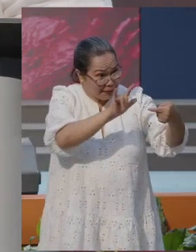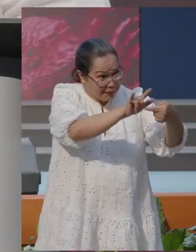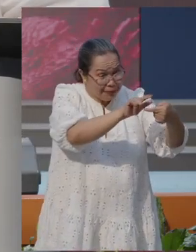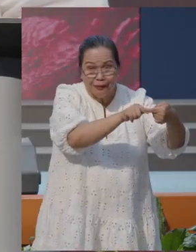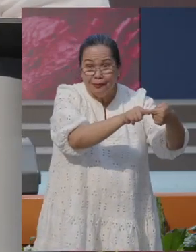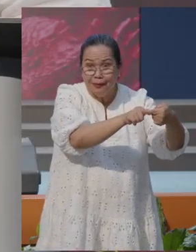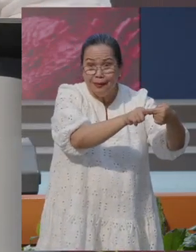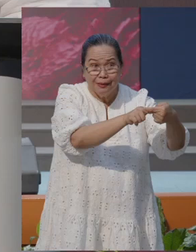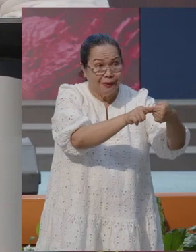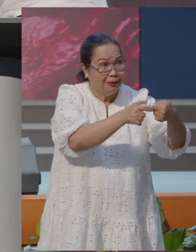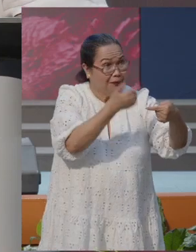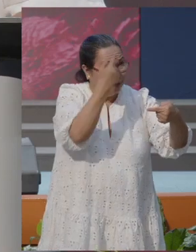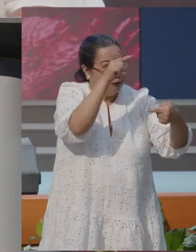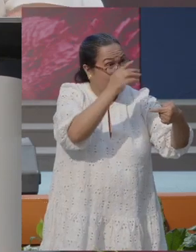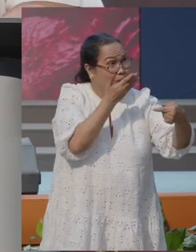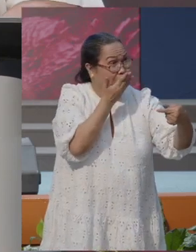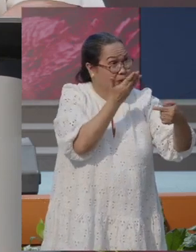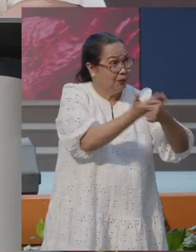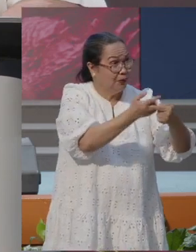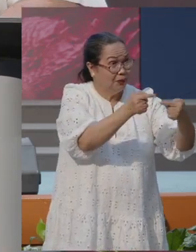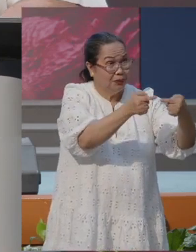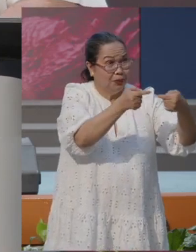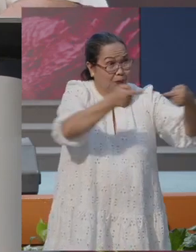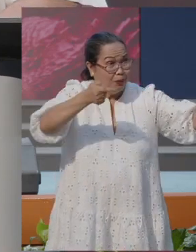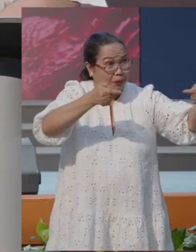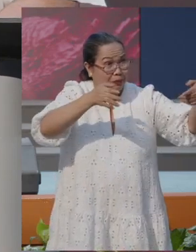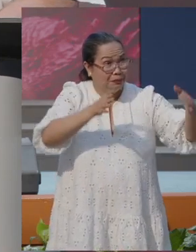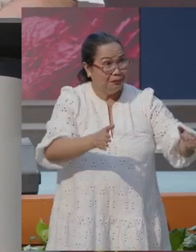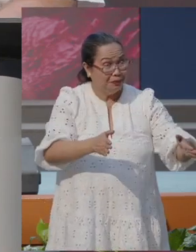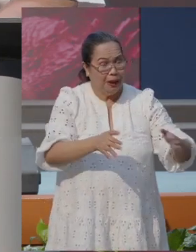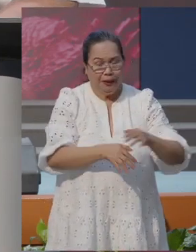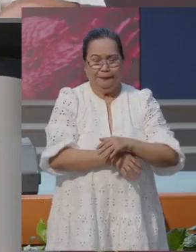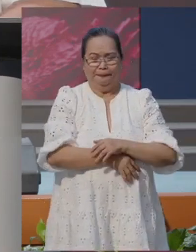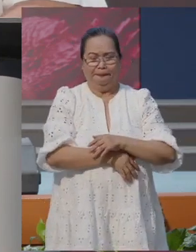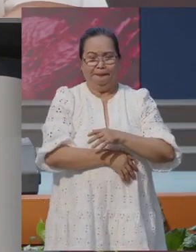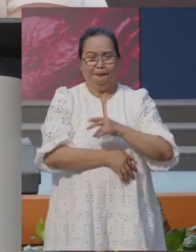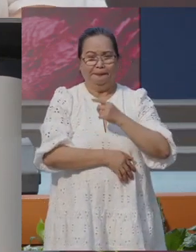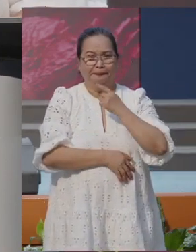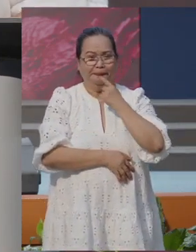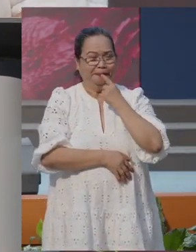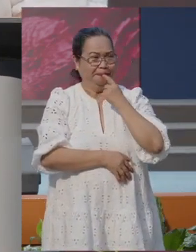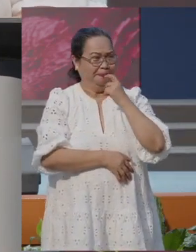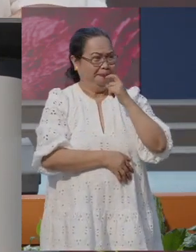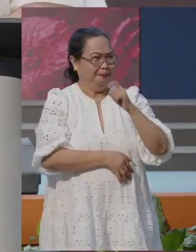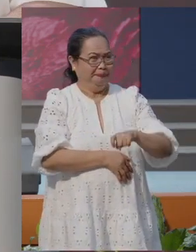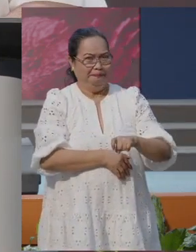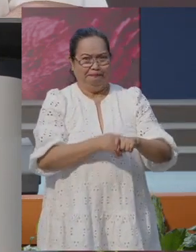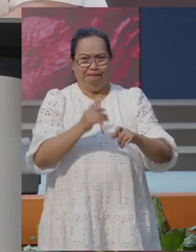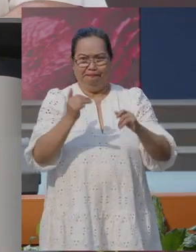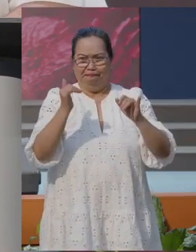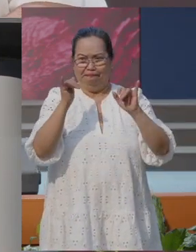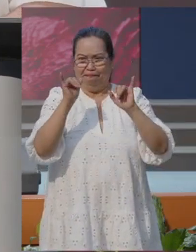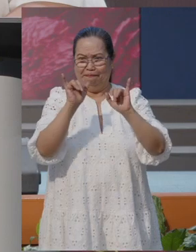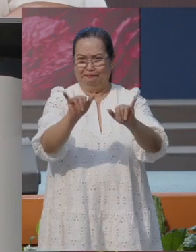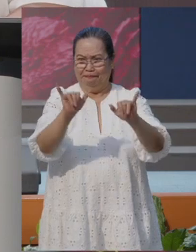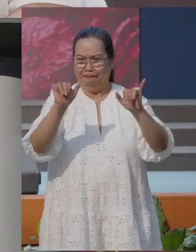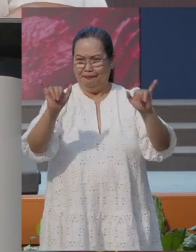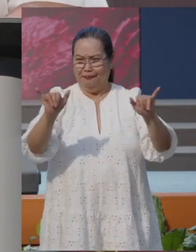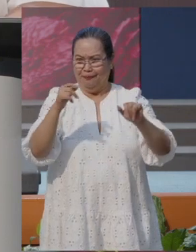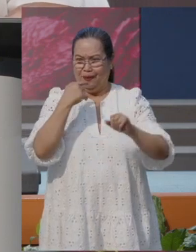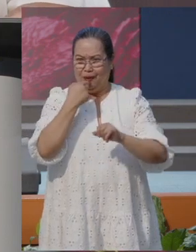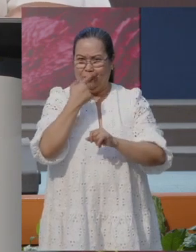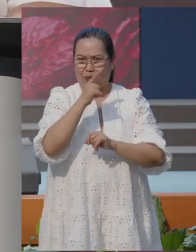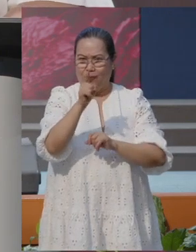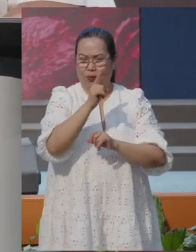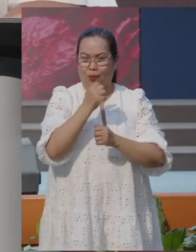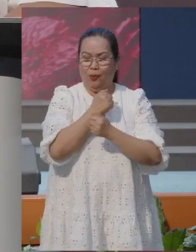kaaway. Tignan niyo yung sabi sa verse 27, "Nananahan sa mga tumugon na